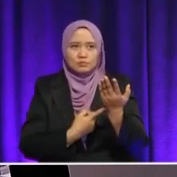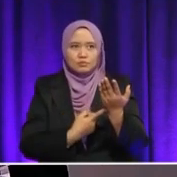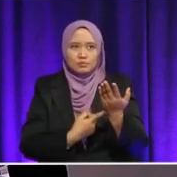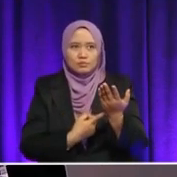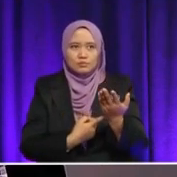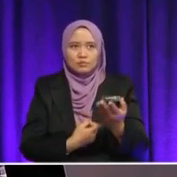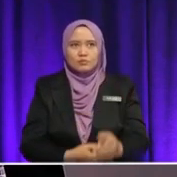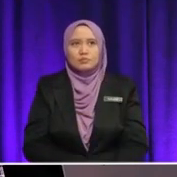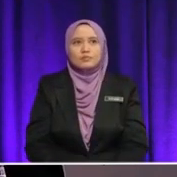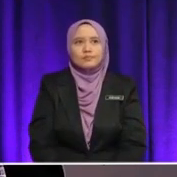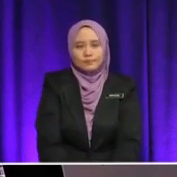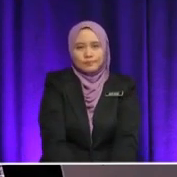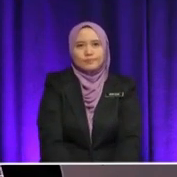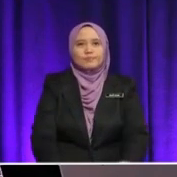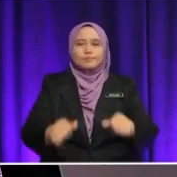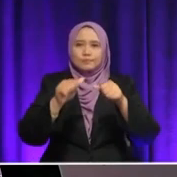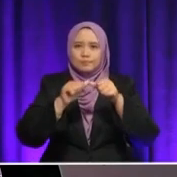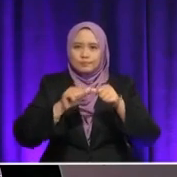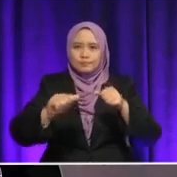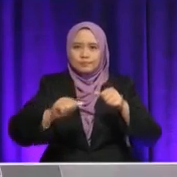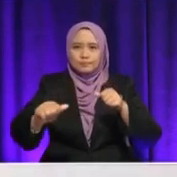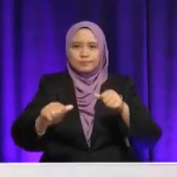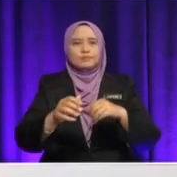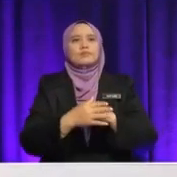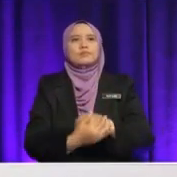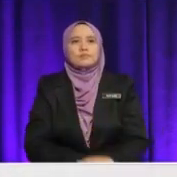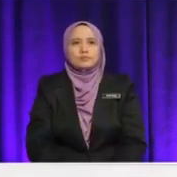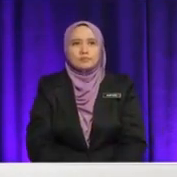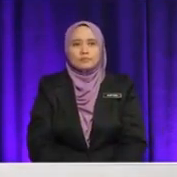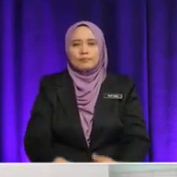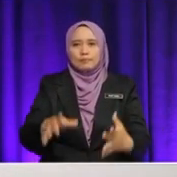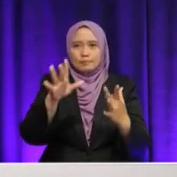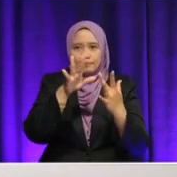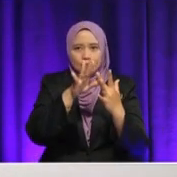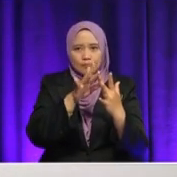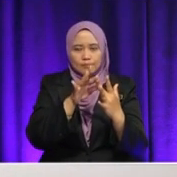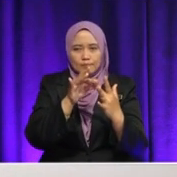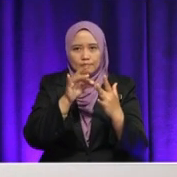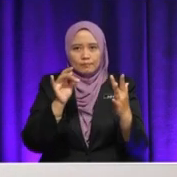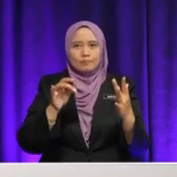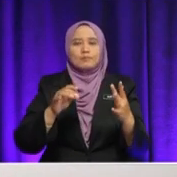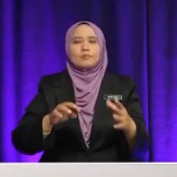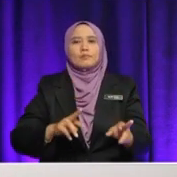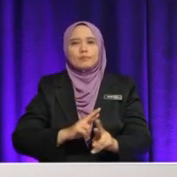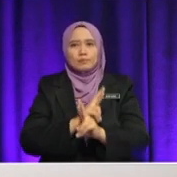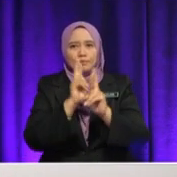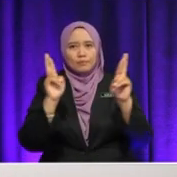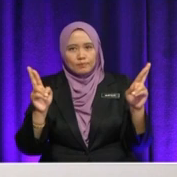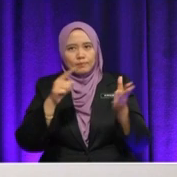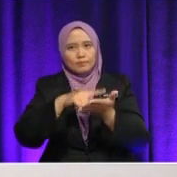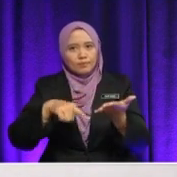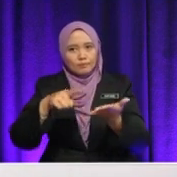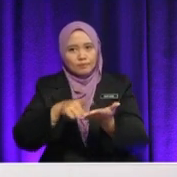jawatankuasa Pinang Raya jadi pacar pertama dalam mendingan sebelum berlakunya raja percum yang pertama adalah